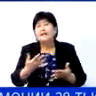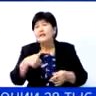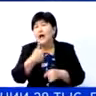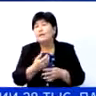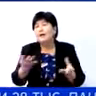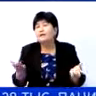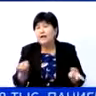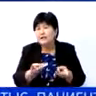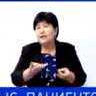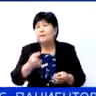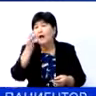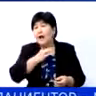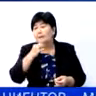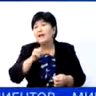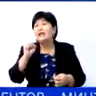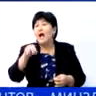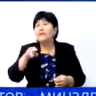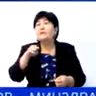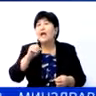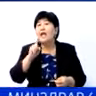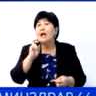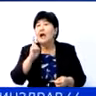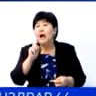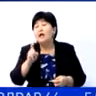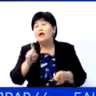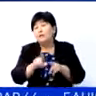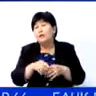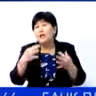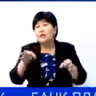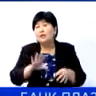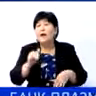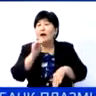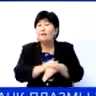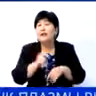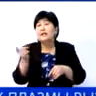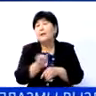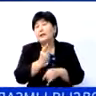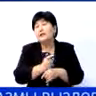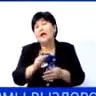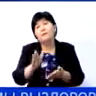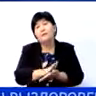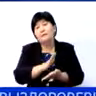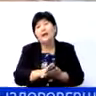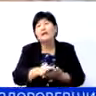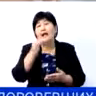востребованных препаратов в аптеках. Среди задач группы также недопущение фактов продажи бесплатных